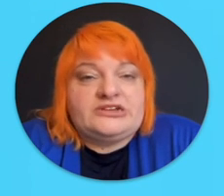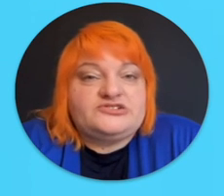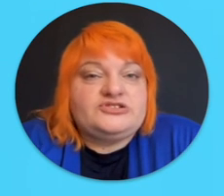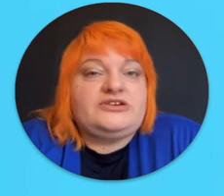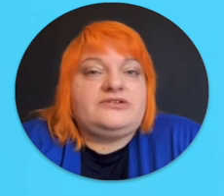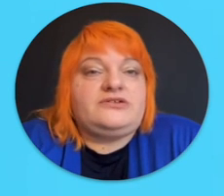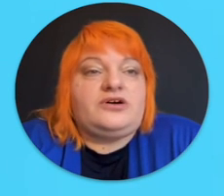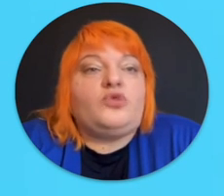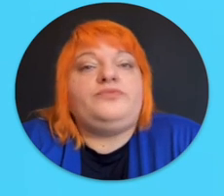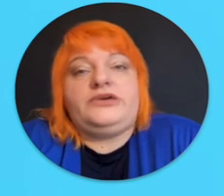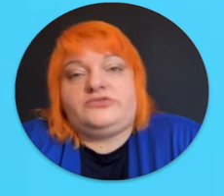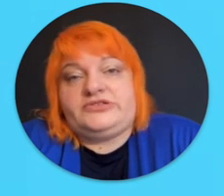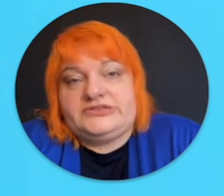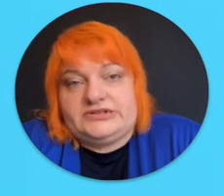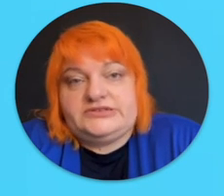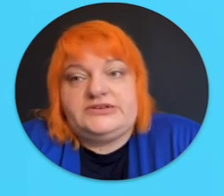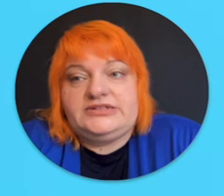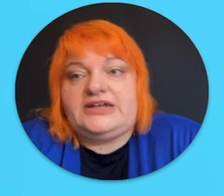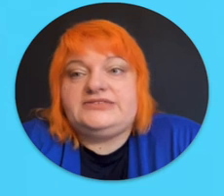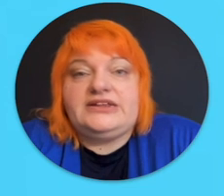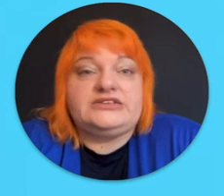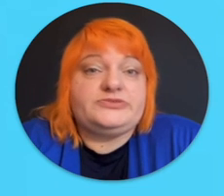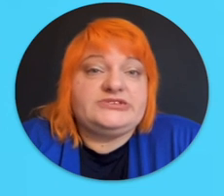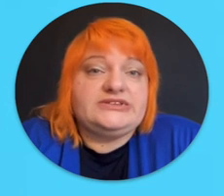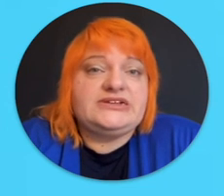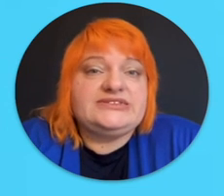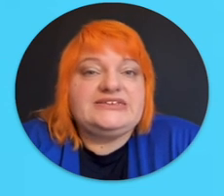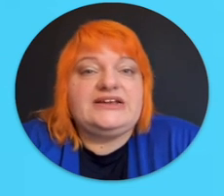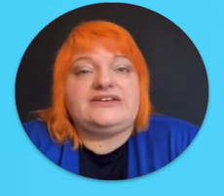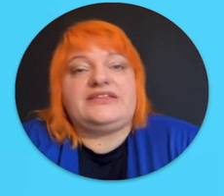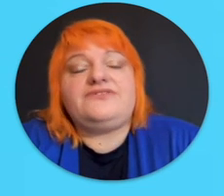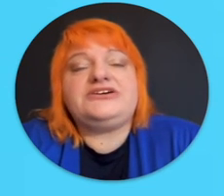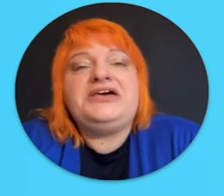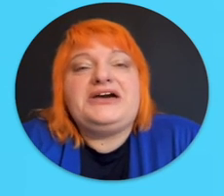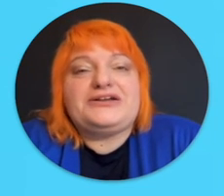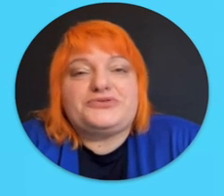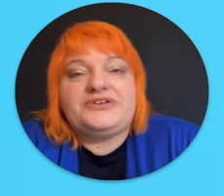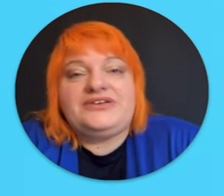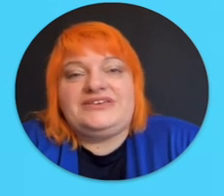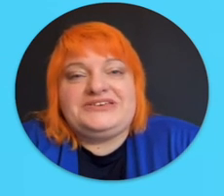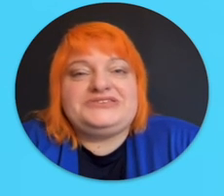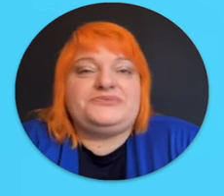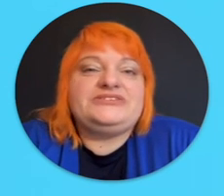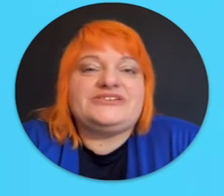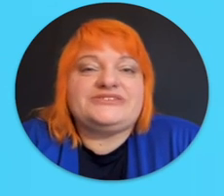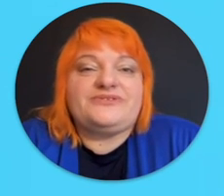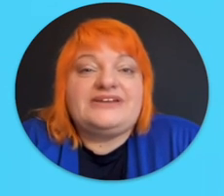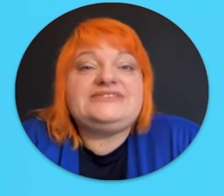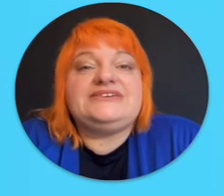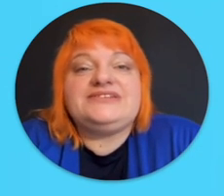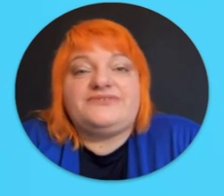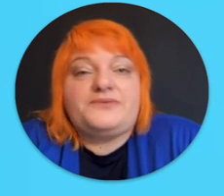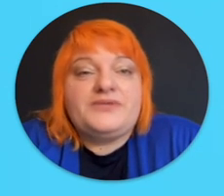на монтаже, умеют это делать. Это отдельная специализация, отдельный навык, который есть